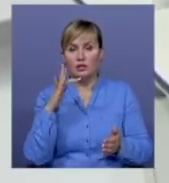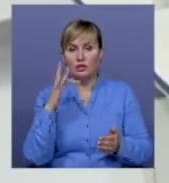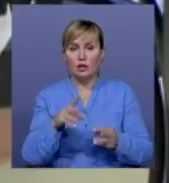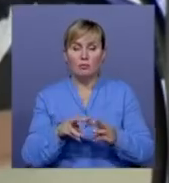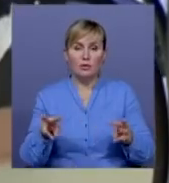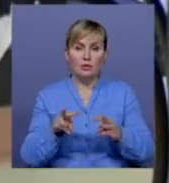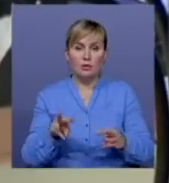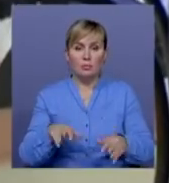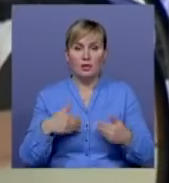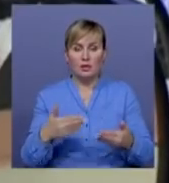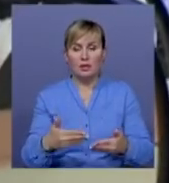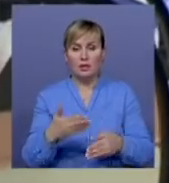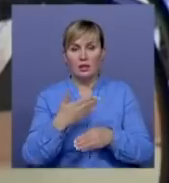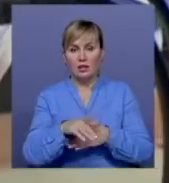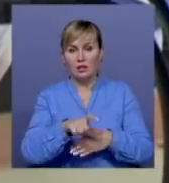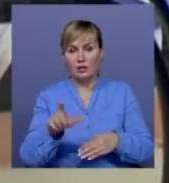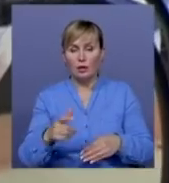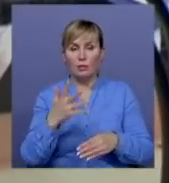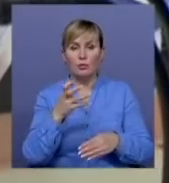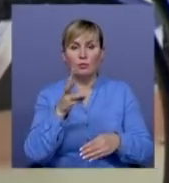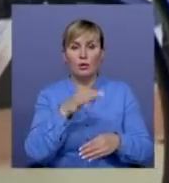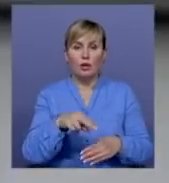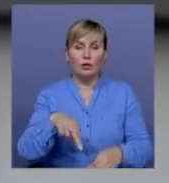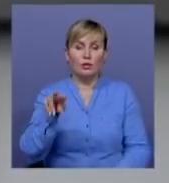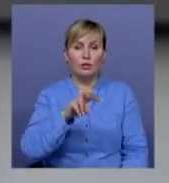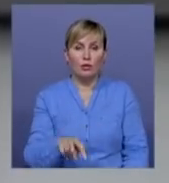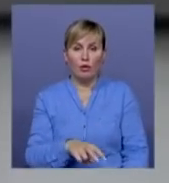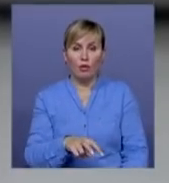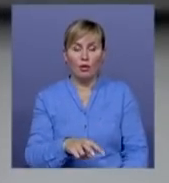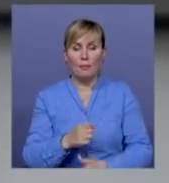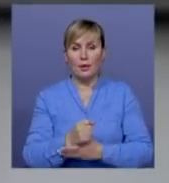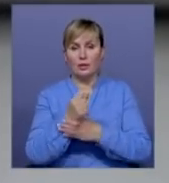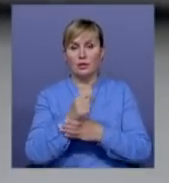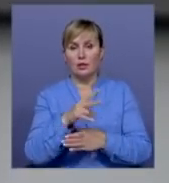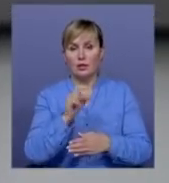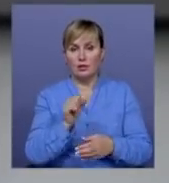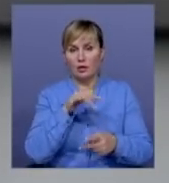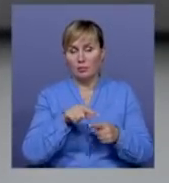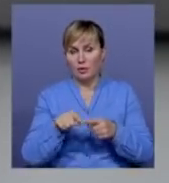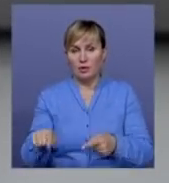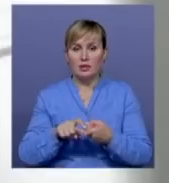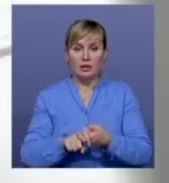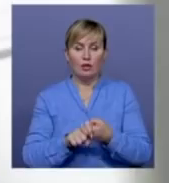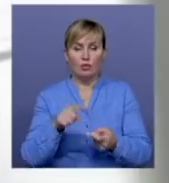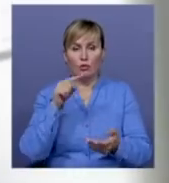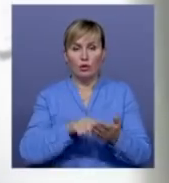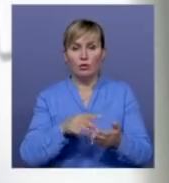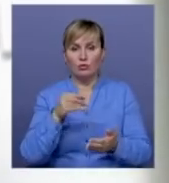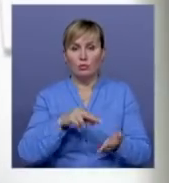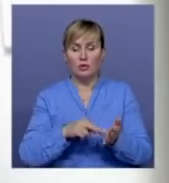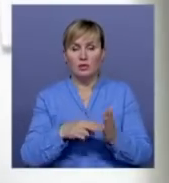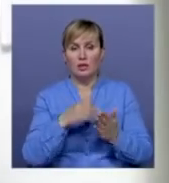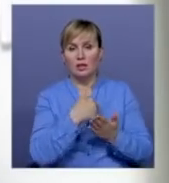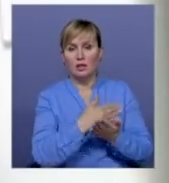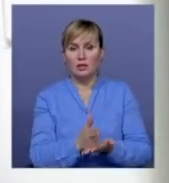финансов предлагает выделить гражданам 500 миллиардов долларов в качестве поддержки на период пандемии. Указанную сумму планируется